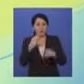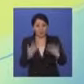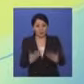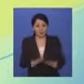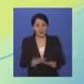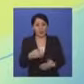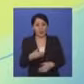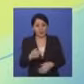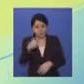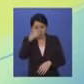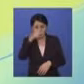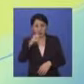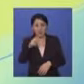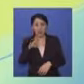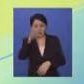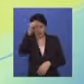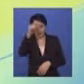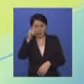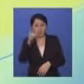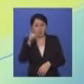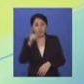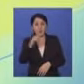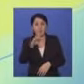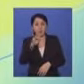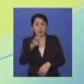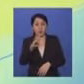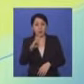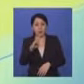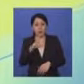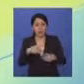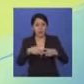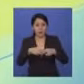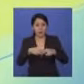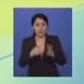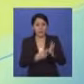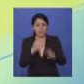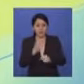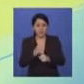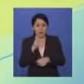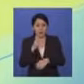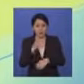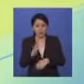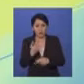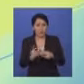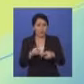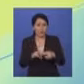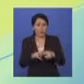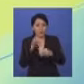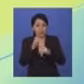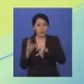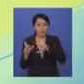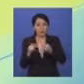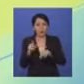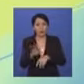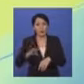отыр. 2021 жылы қаңтар айында қарияның жамбас буынына ота жасалуы тиіс. Одан соң мүгедектің барар жер жоқ. Бұл мәселені